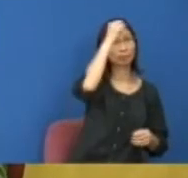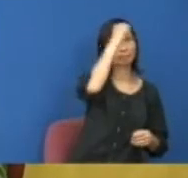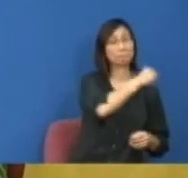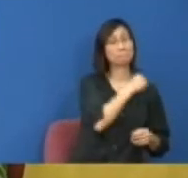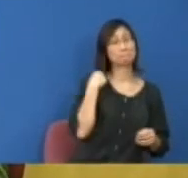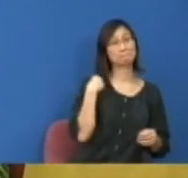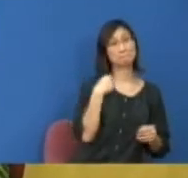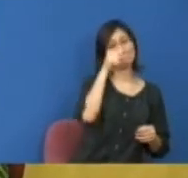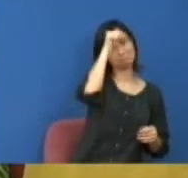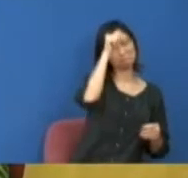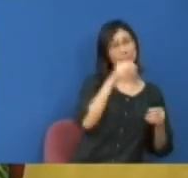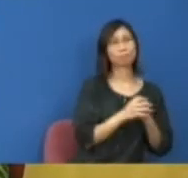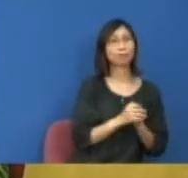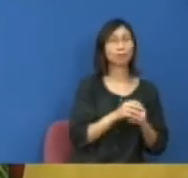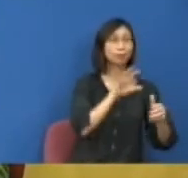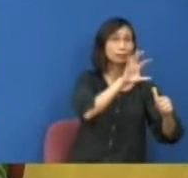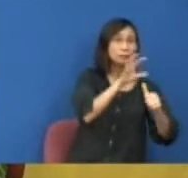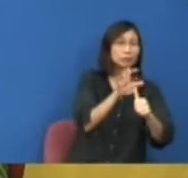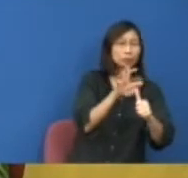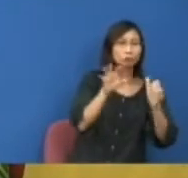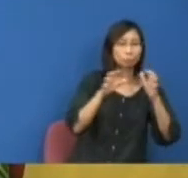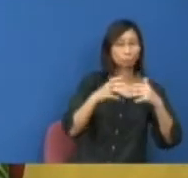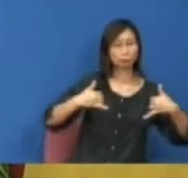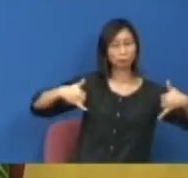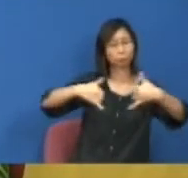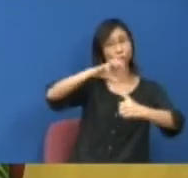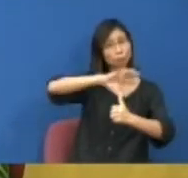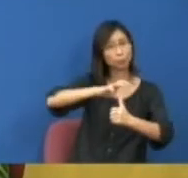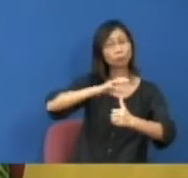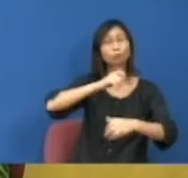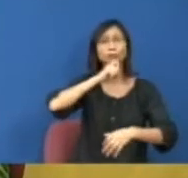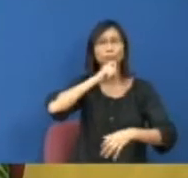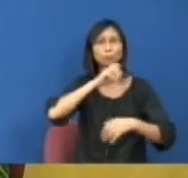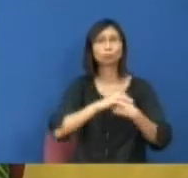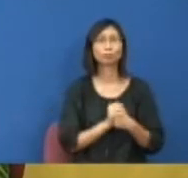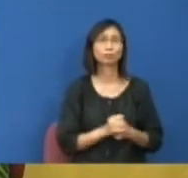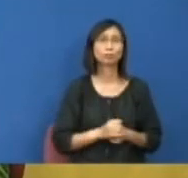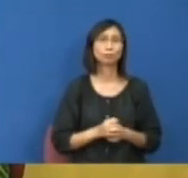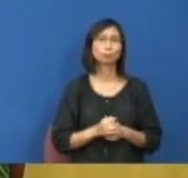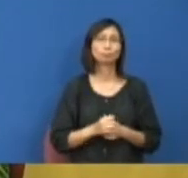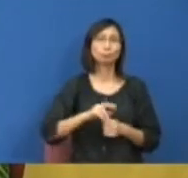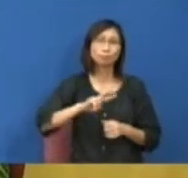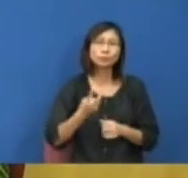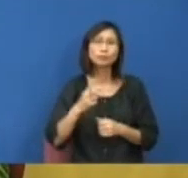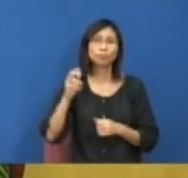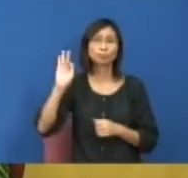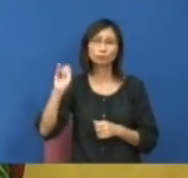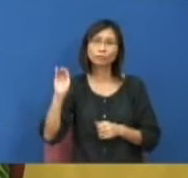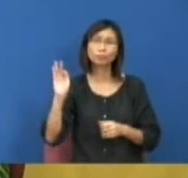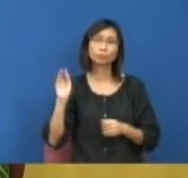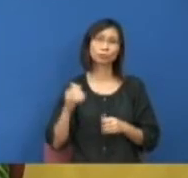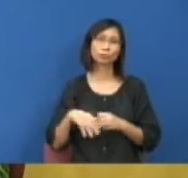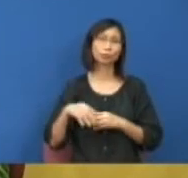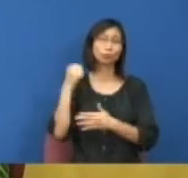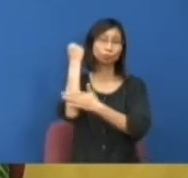邊咧就有絕對影響力。咁呢一個亦都係成為咗法國革命裏邊即係。即係打破整個國家機器一